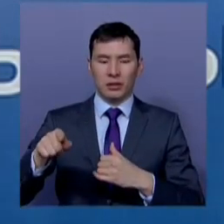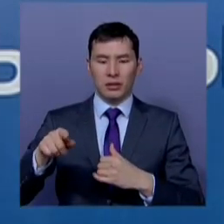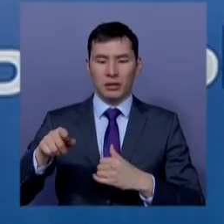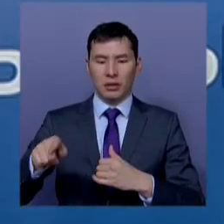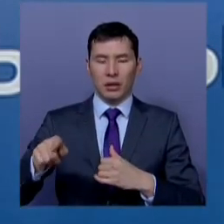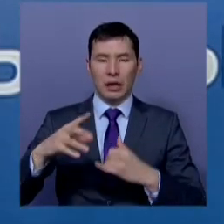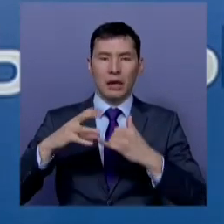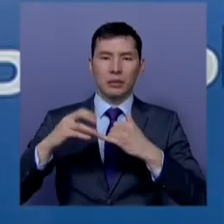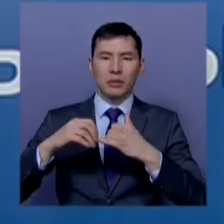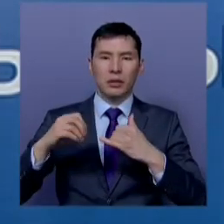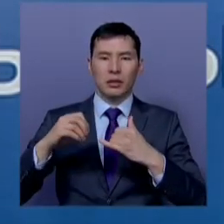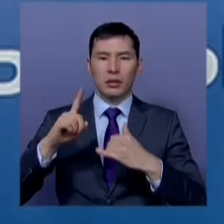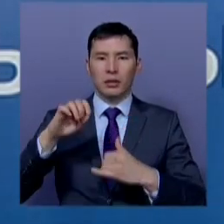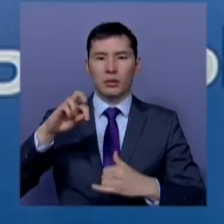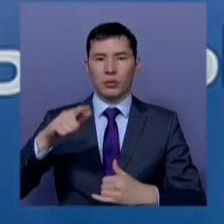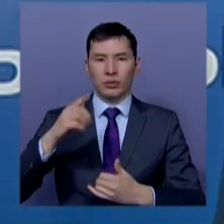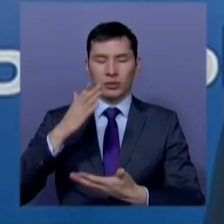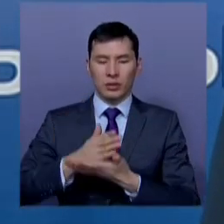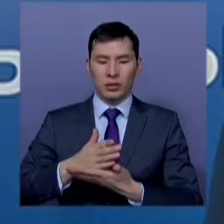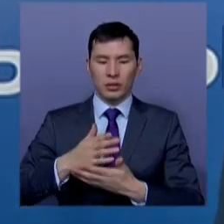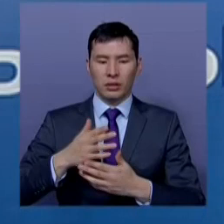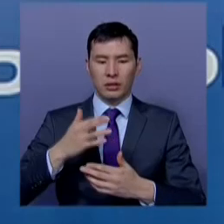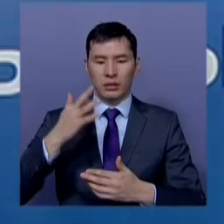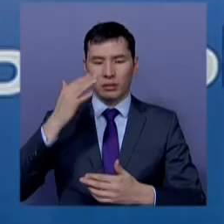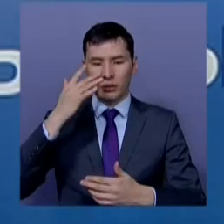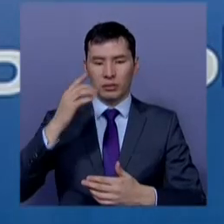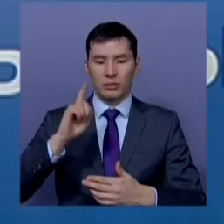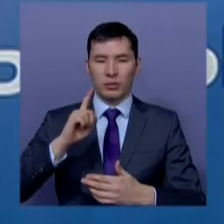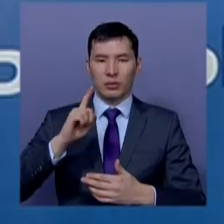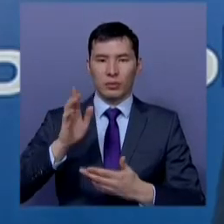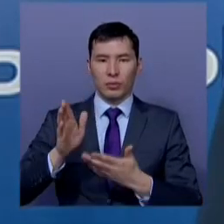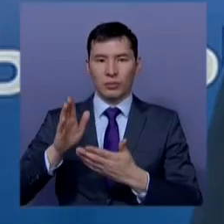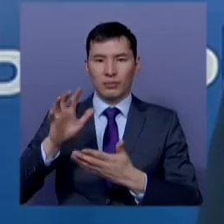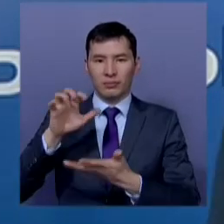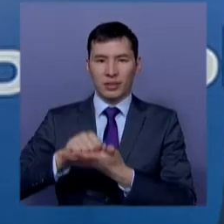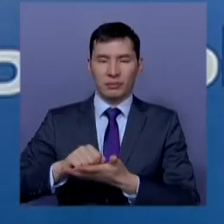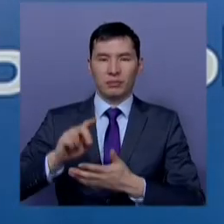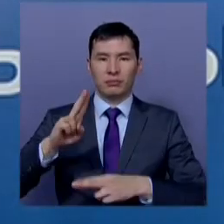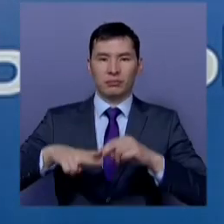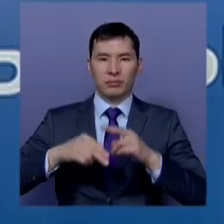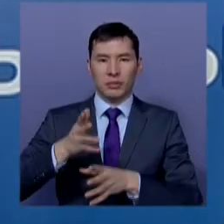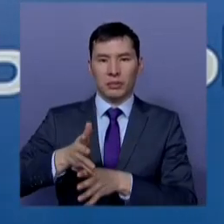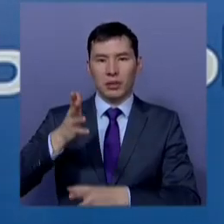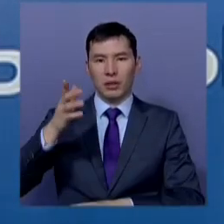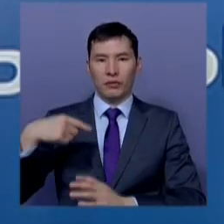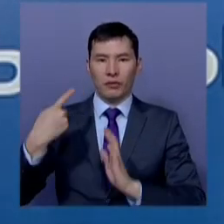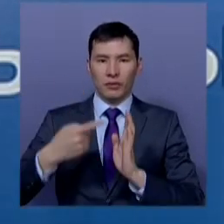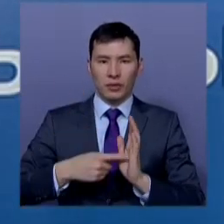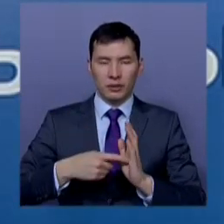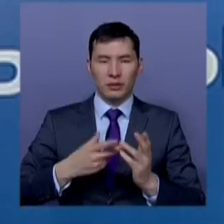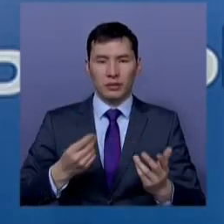жерді залыптан шығарып, бір көп қабатты паркинг салса деген бір пікірмен келіп отыр. Енді әрине әр сұрақтың